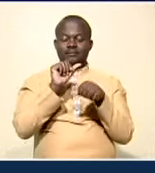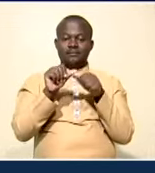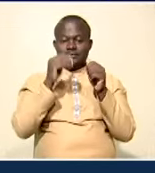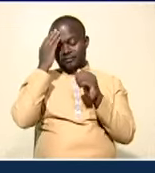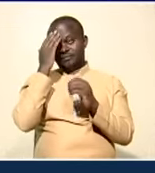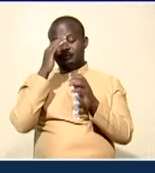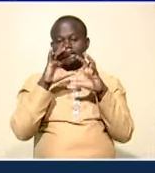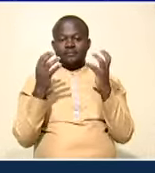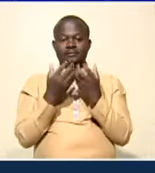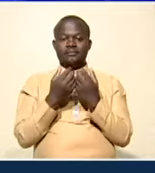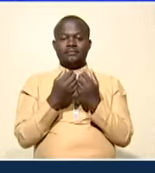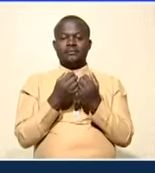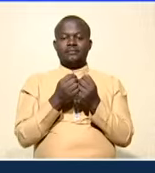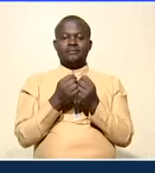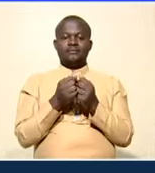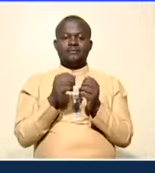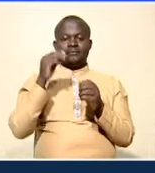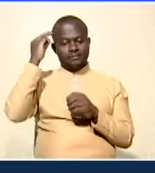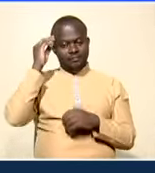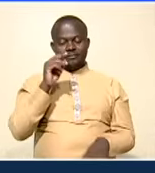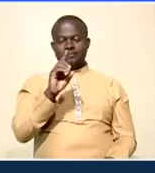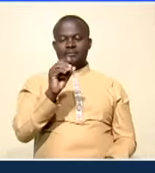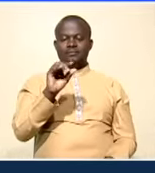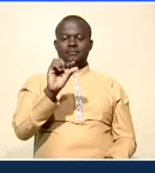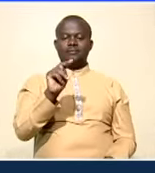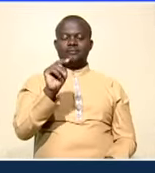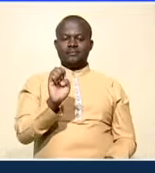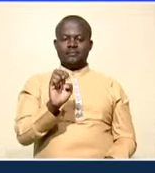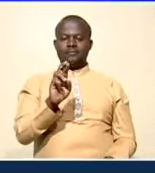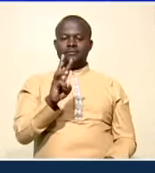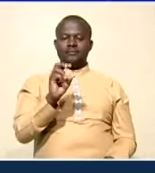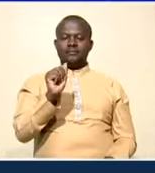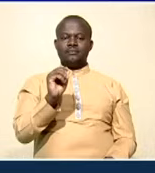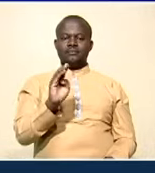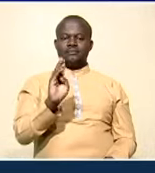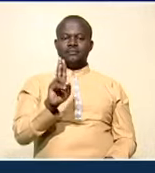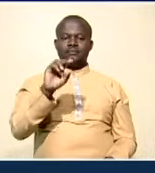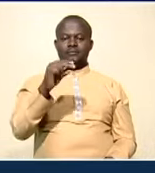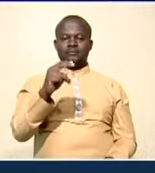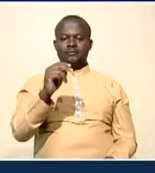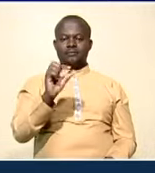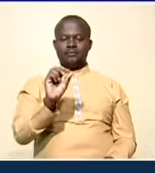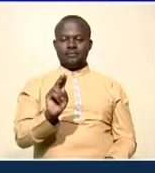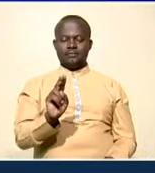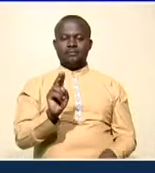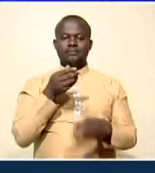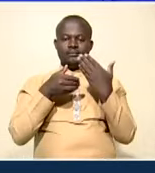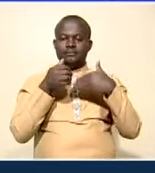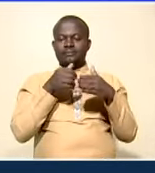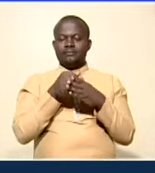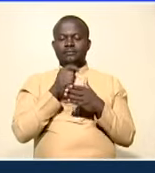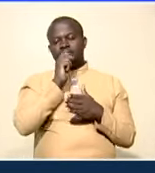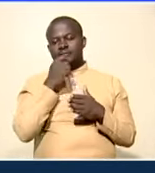n'ubumenyi bw'isi na mine ni Professeur Digne Edmond Rwabuhungu Rwatangabo. Mu kiganiro yagiranye na mugenzi wacu Adolphe